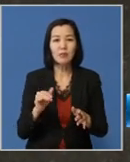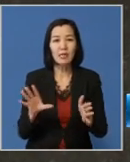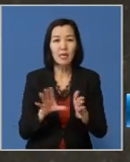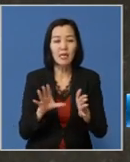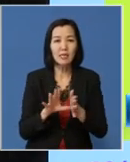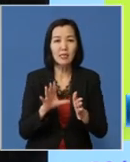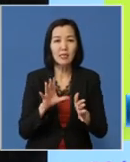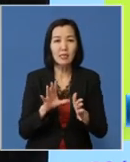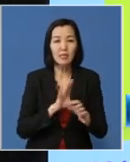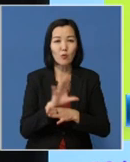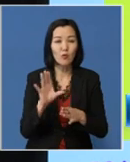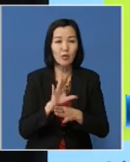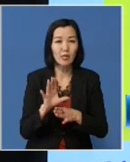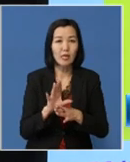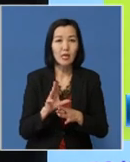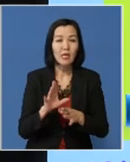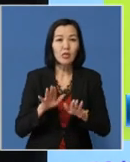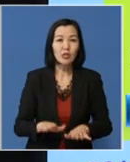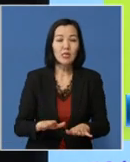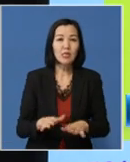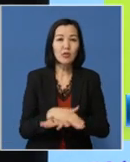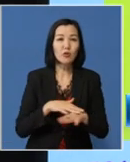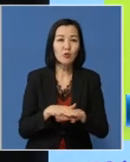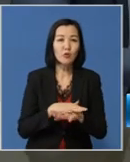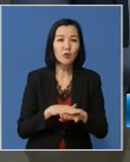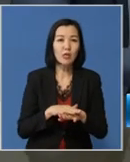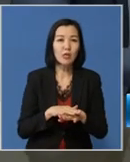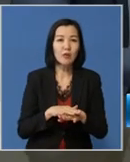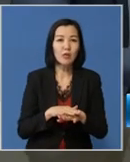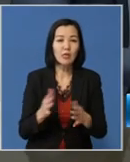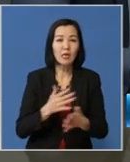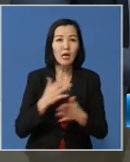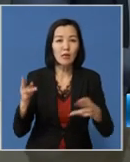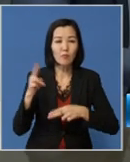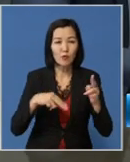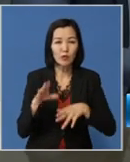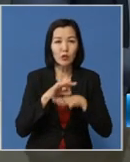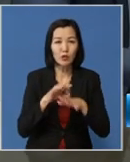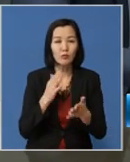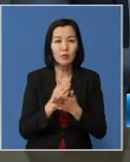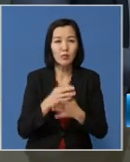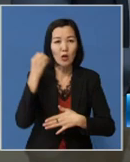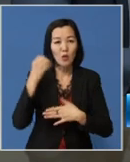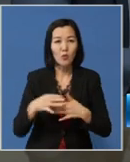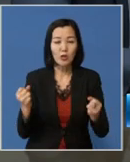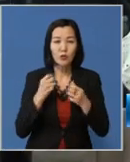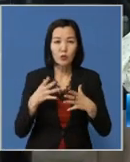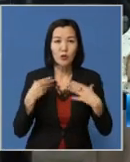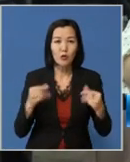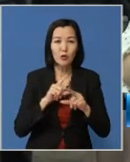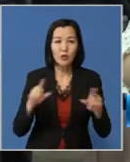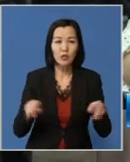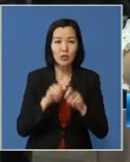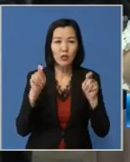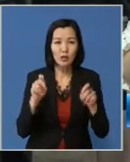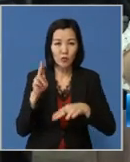электр энергиясы өндірілген. Кегенде жергілікті тұрғындар көзін қуантып, алып құрылыста жүріп жатыр. Аудан орталығында спорттық сауықтыру кешені бой